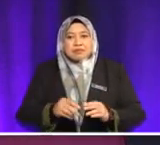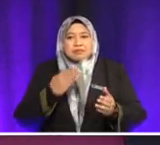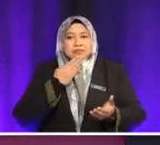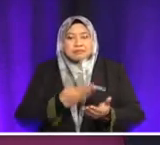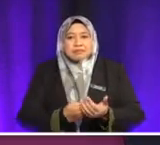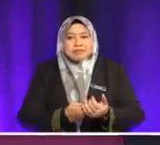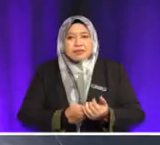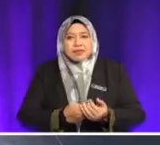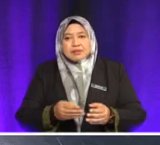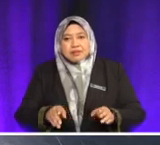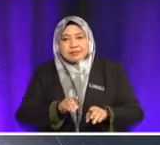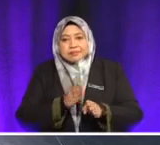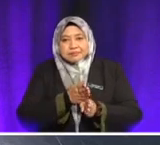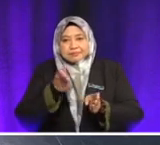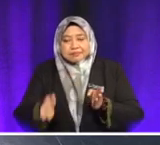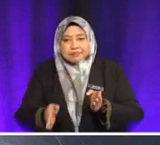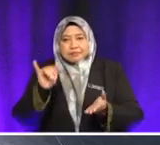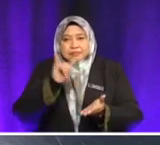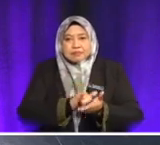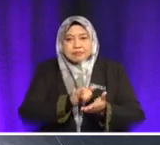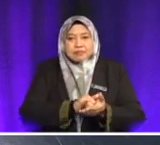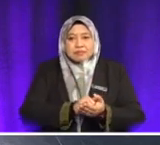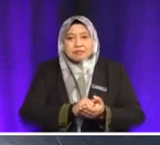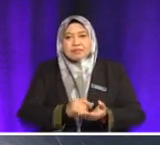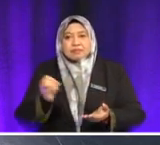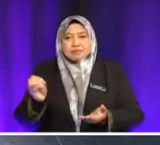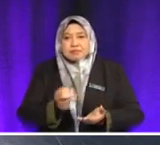di sebelah tuh Cikgu ah itu waduh